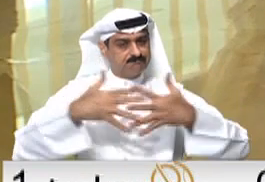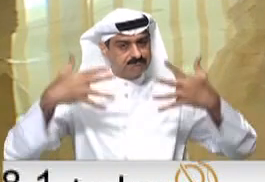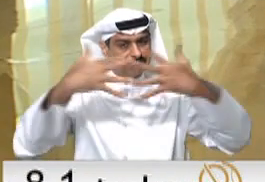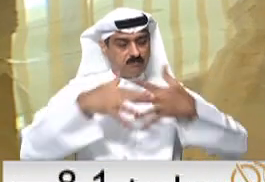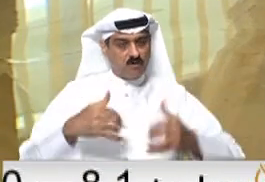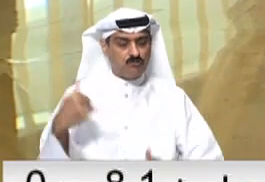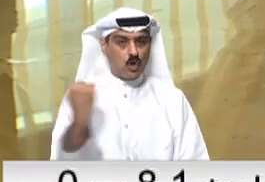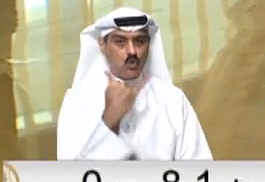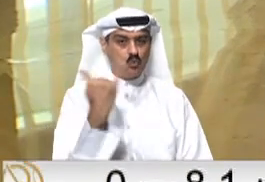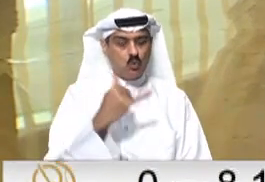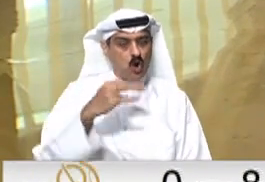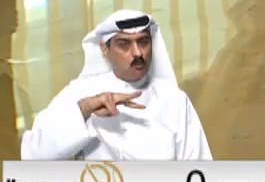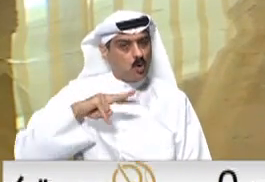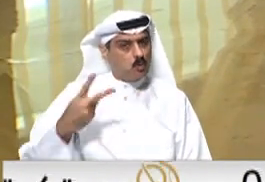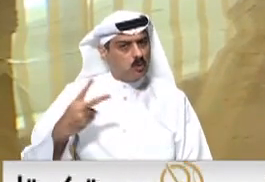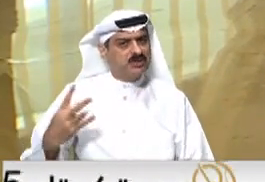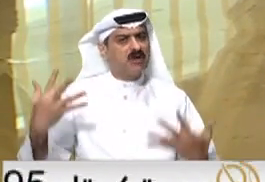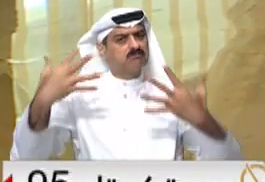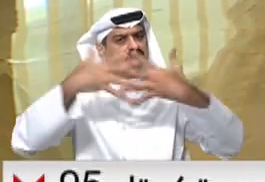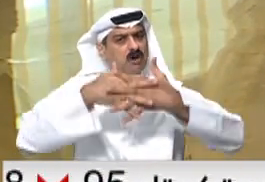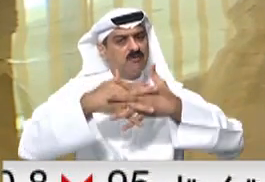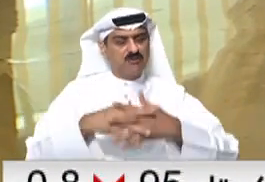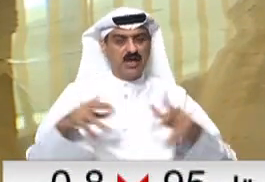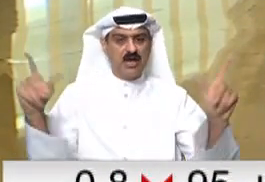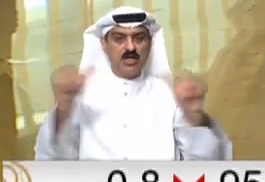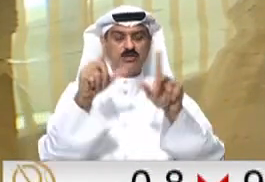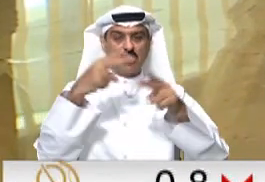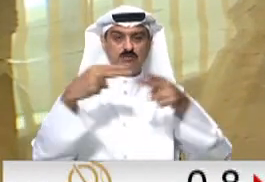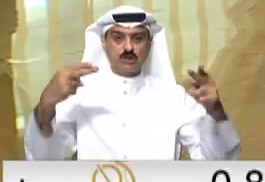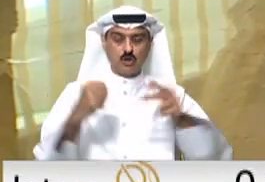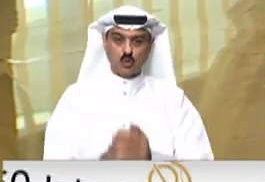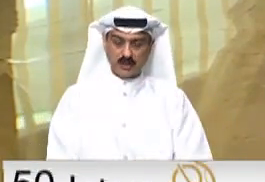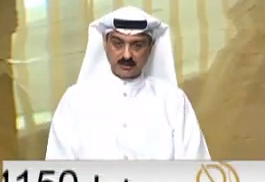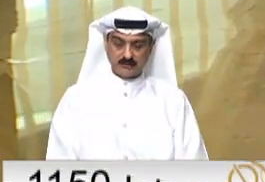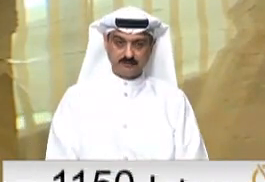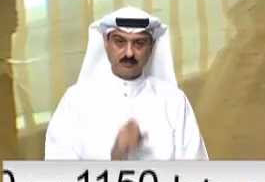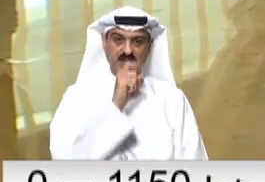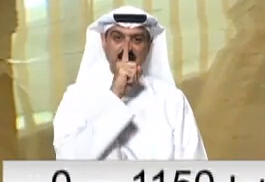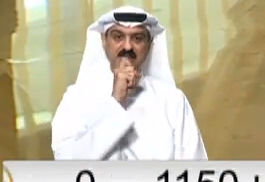القضايا المختلفة. حسين الكثيري، تلفزيون دولة الكويت، الدوحة.